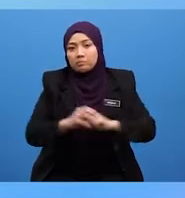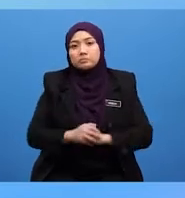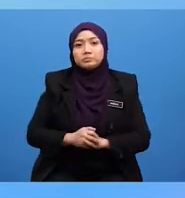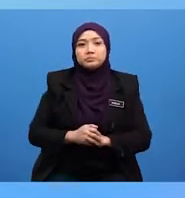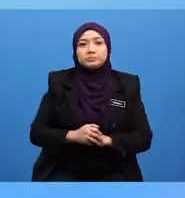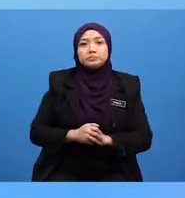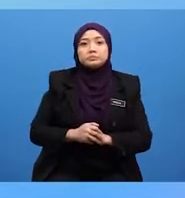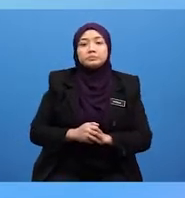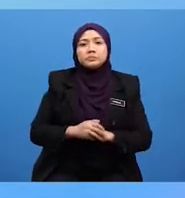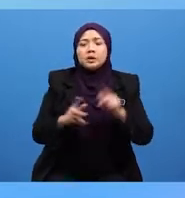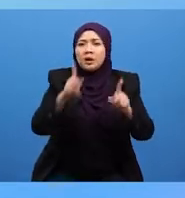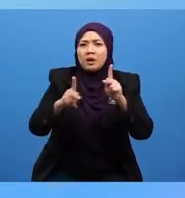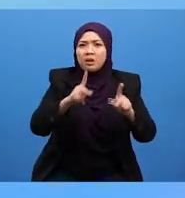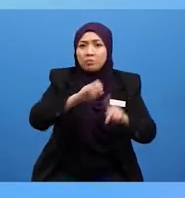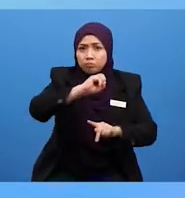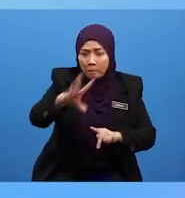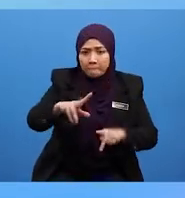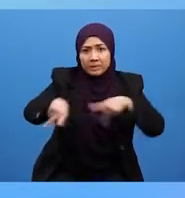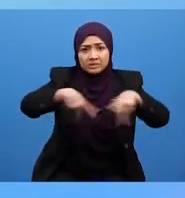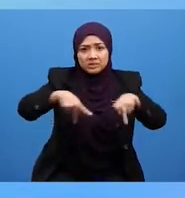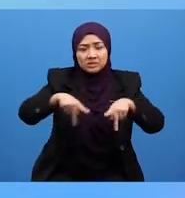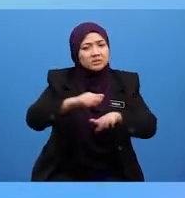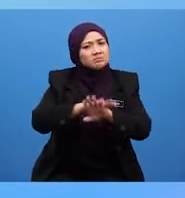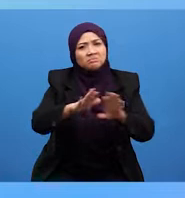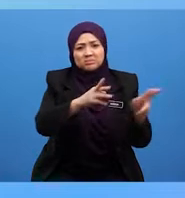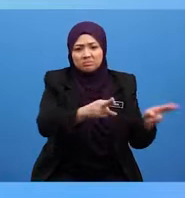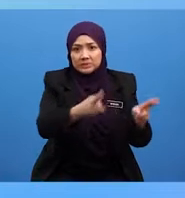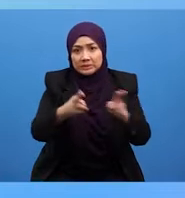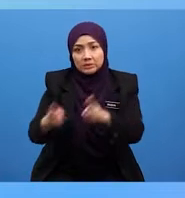terancang akan menyebabkan masalah